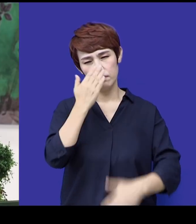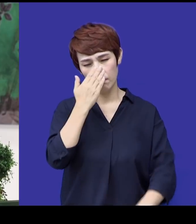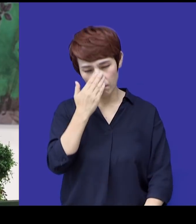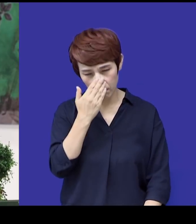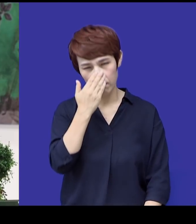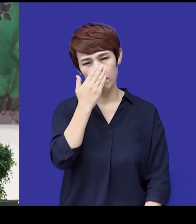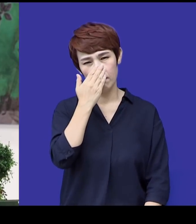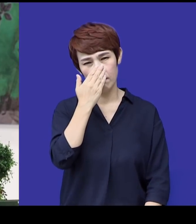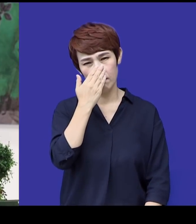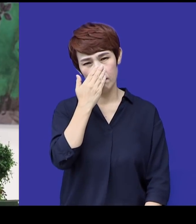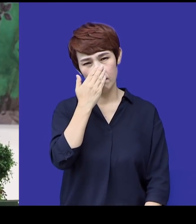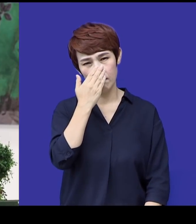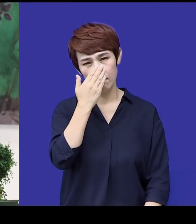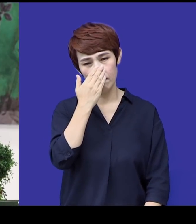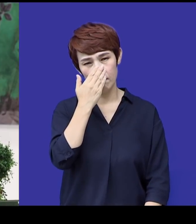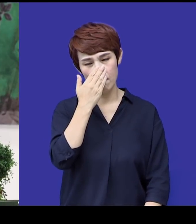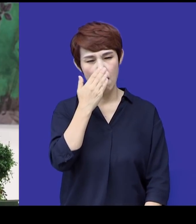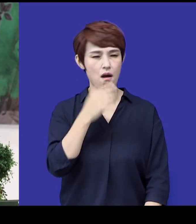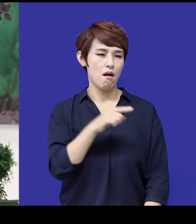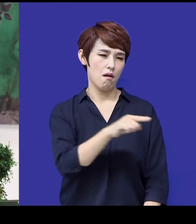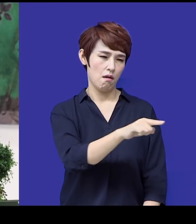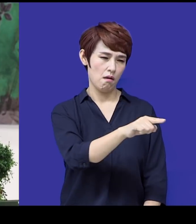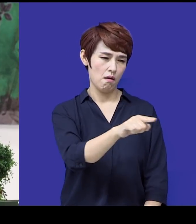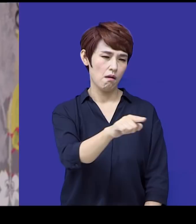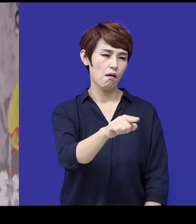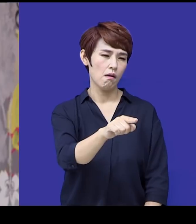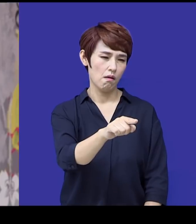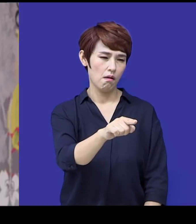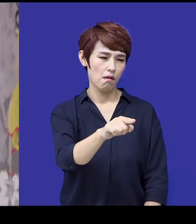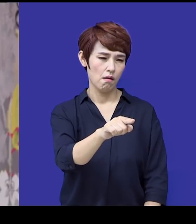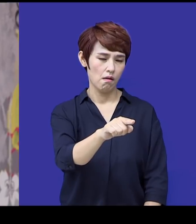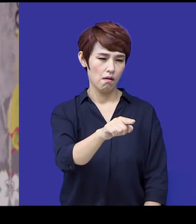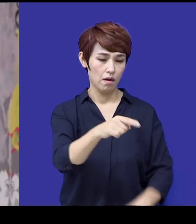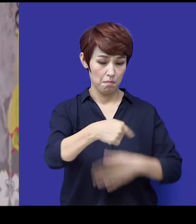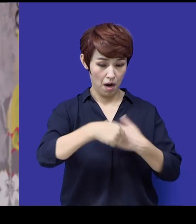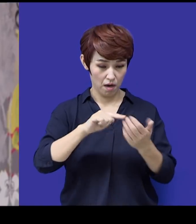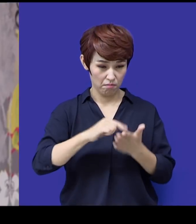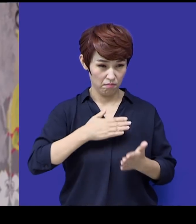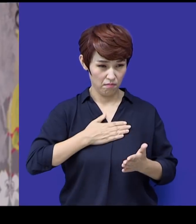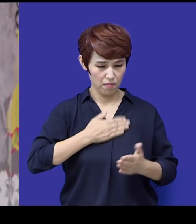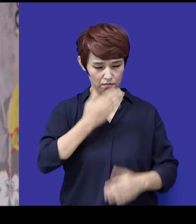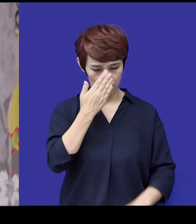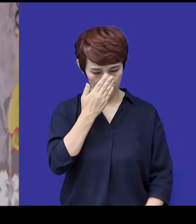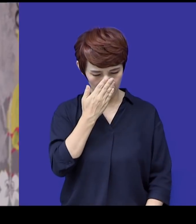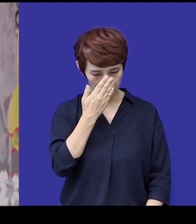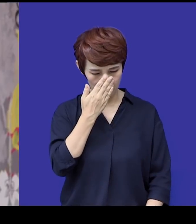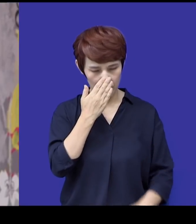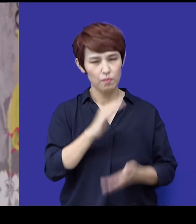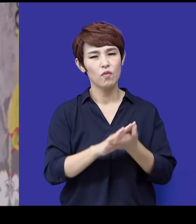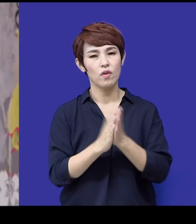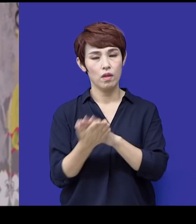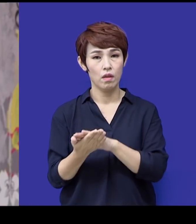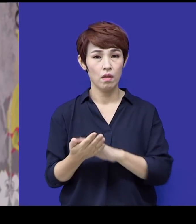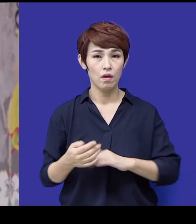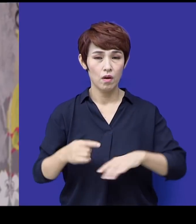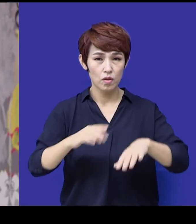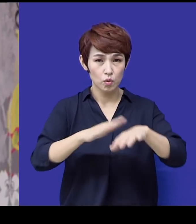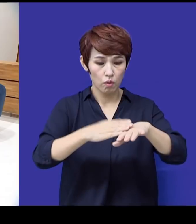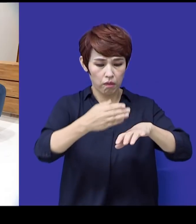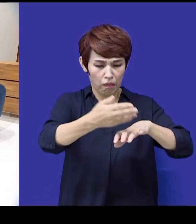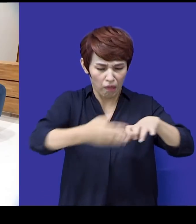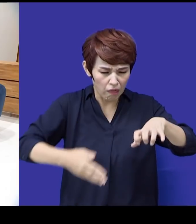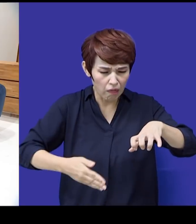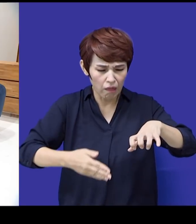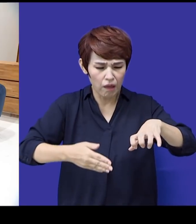환자를 보면서 이런 사람들도 다 있구나. 어떤 환자는 그 환자들 그렇게 손도 짧아지고